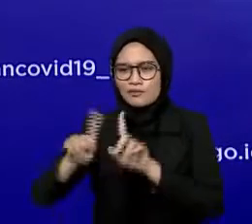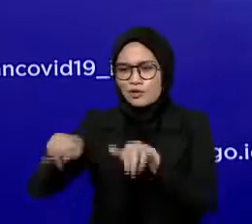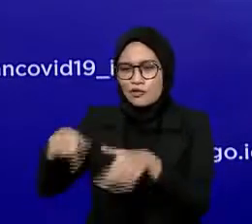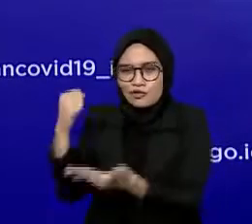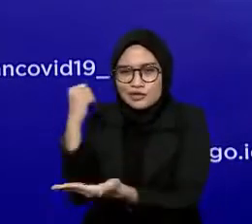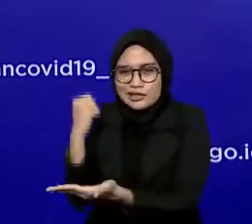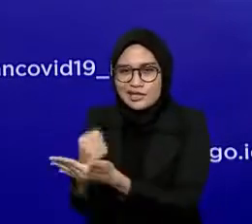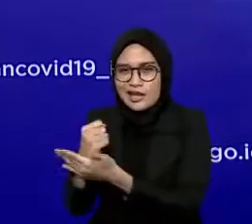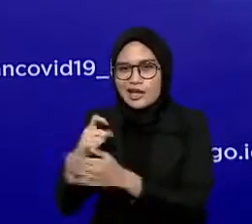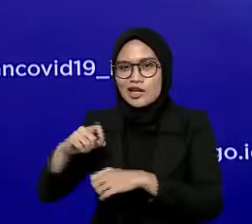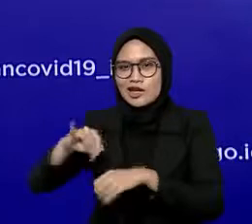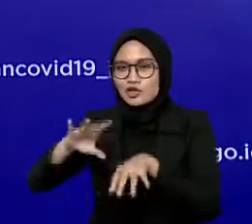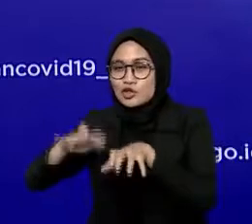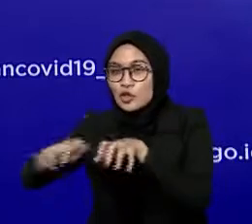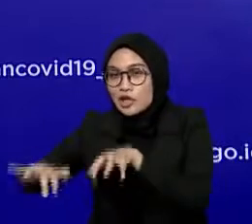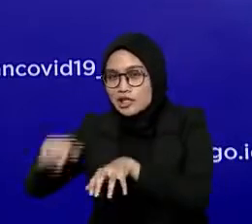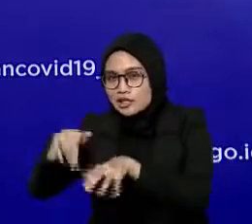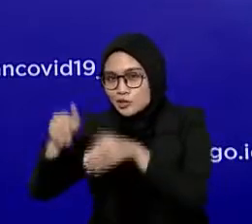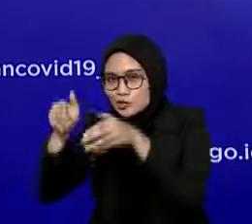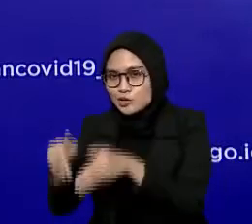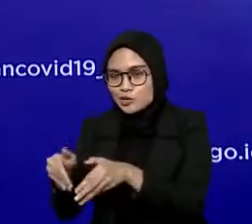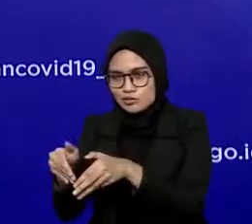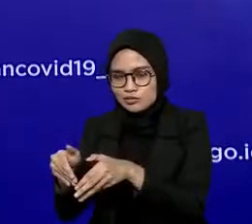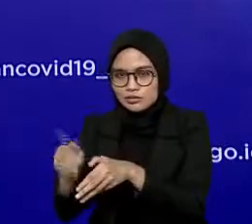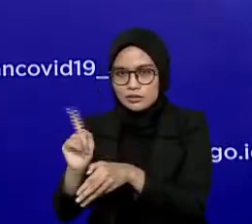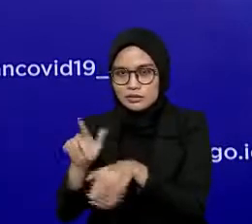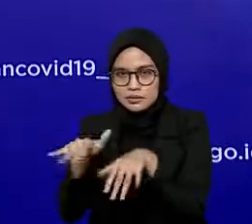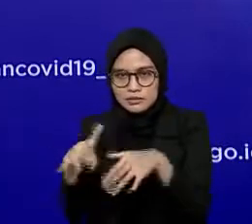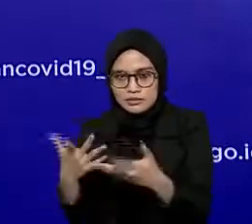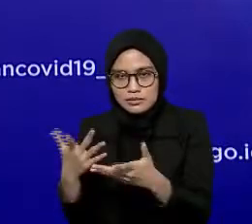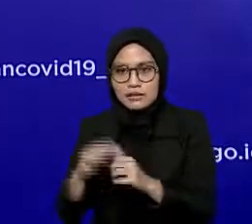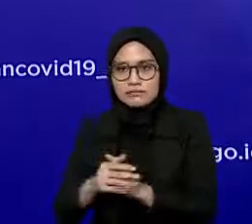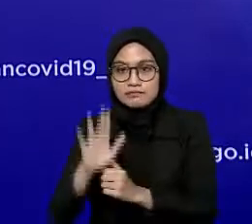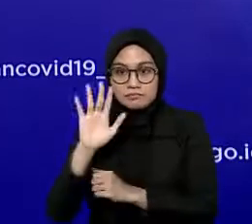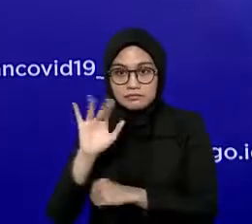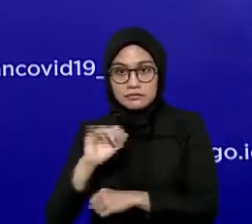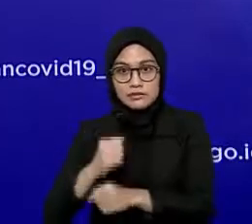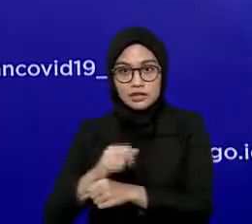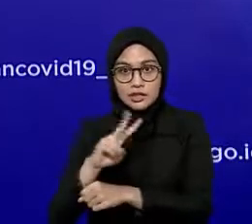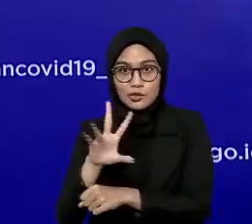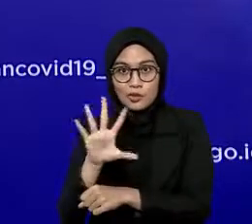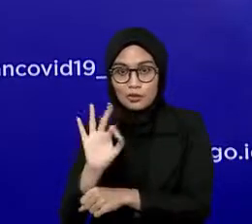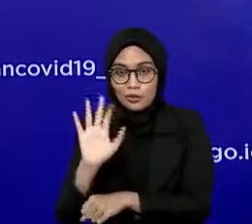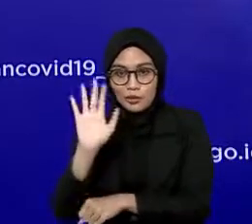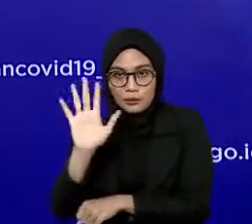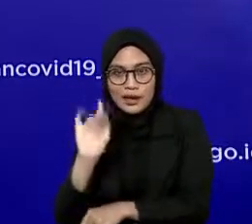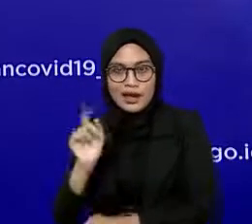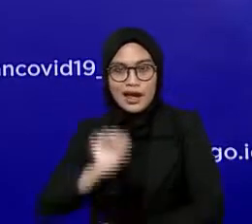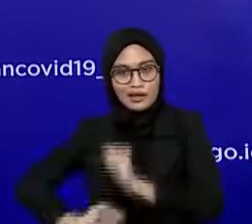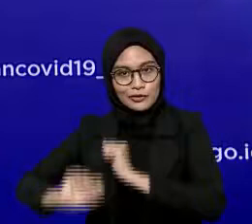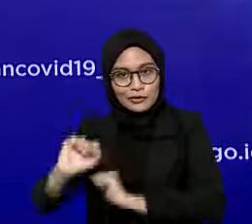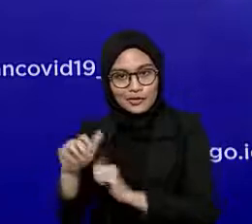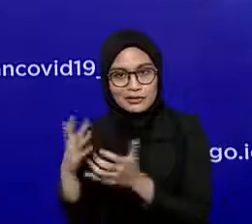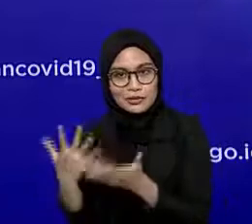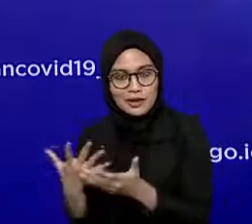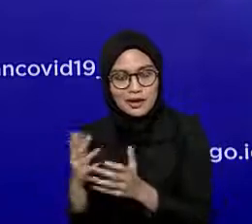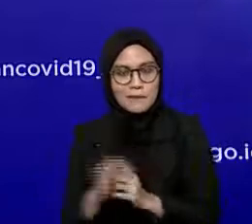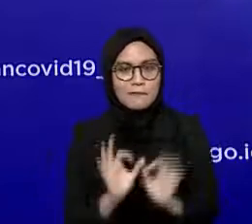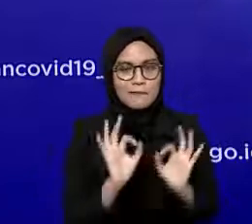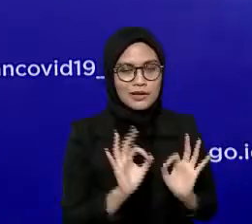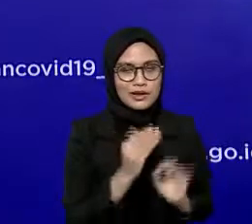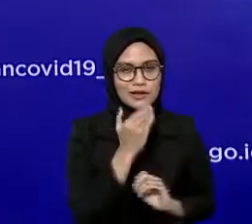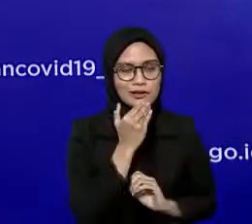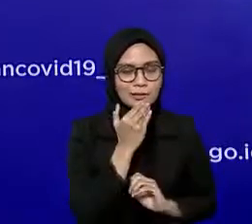jurnalistik bagi liputan di Indonesia mengingat bahwa banyaknya agenda G20 selama setahun ke depan? Terima kasih. Terima kasih